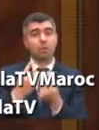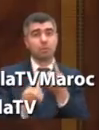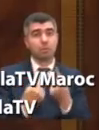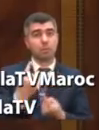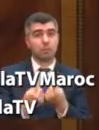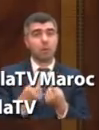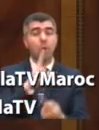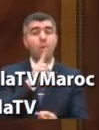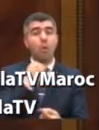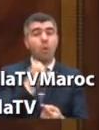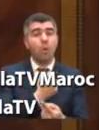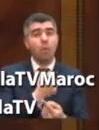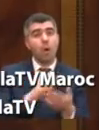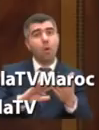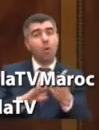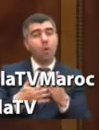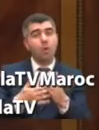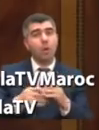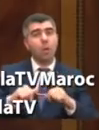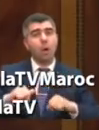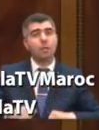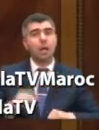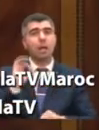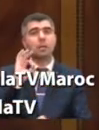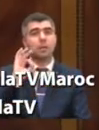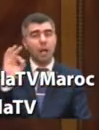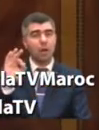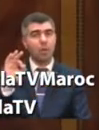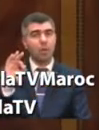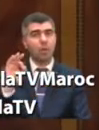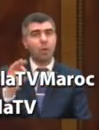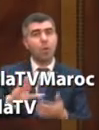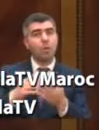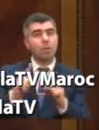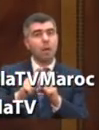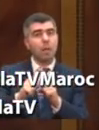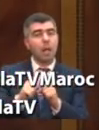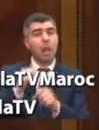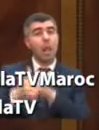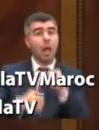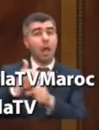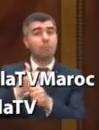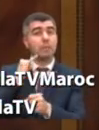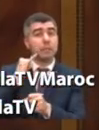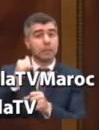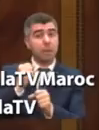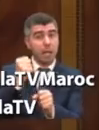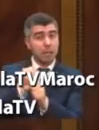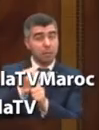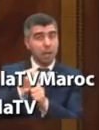تحاسب مع الحكومه كلها ابتداء من الوزاره ديالكم واش كلهم تبعوا كل سنه كيديروا.